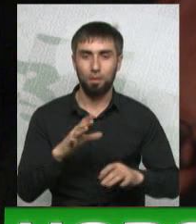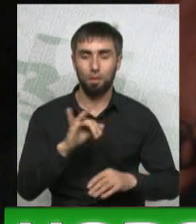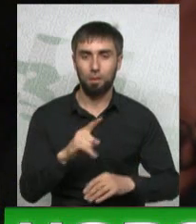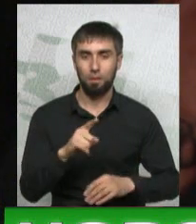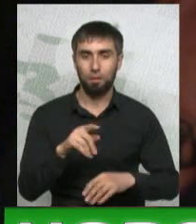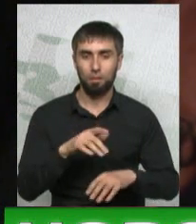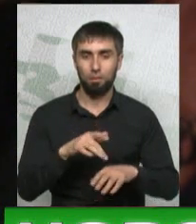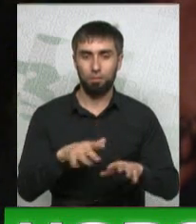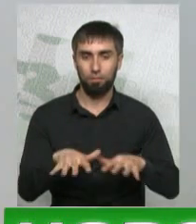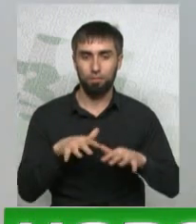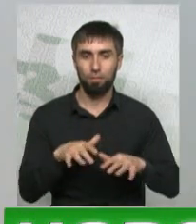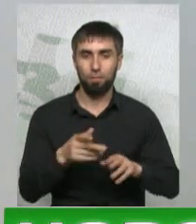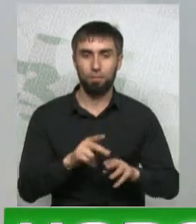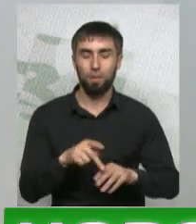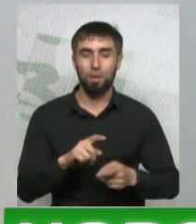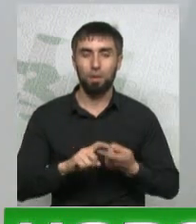сцены, пронизывает душу.